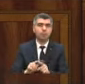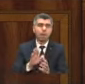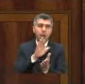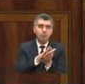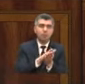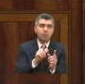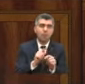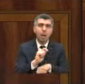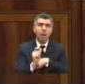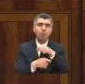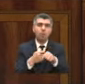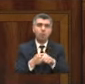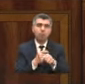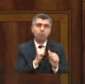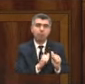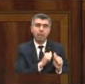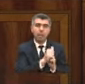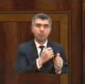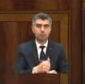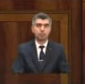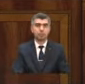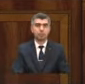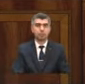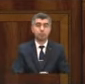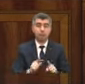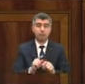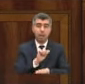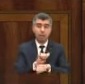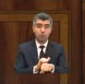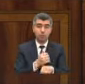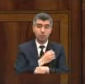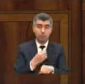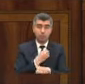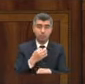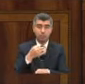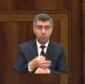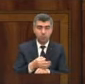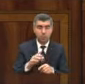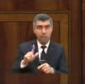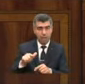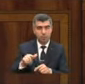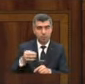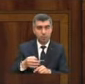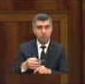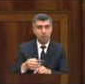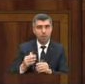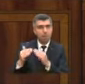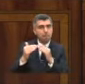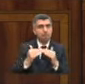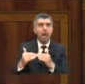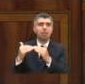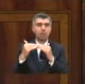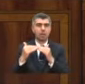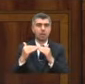الدوار ولا في ذاك المنطقة النائية. بغينا فعلا اللي كانت الحماية الاجتماعية والتغطية الصحية تساوي المغاربة اللي